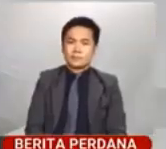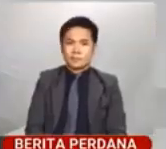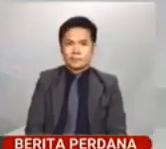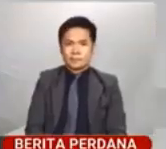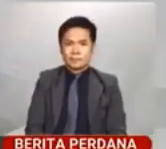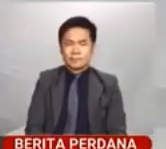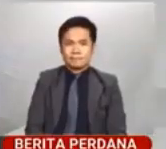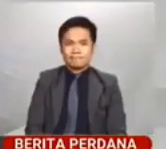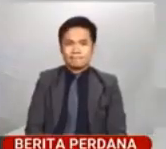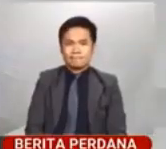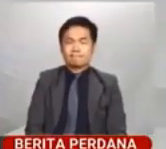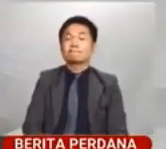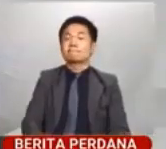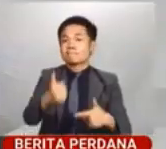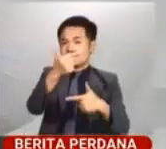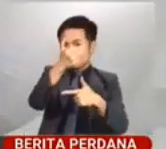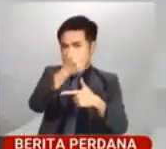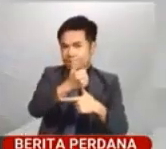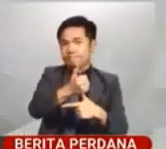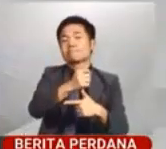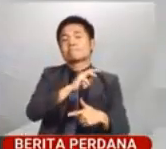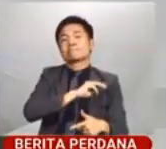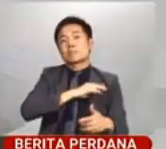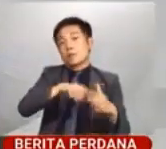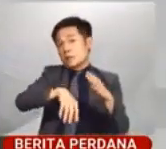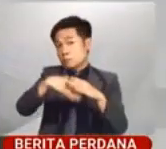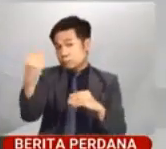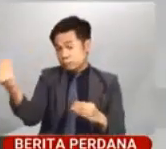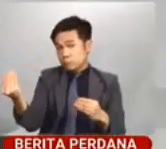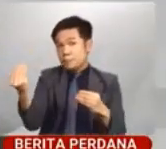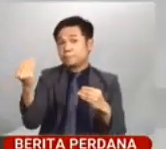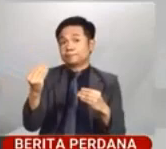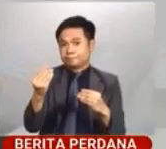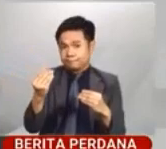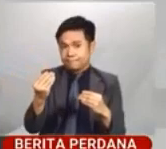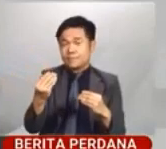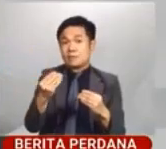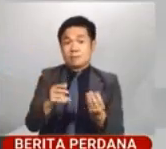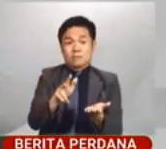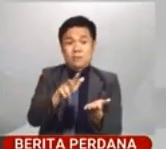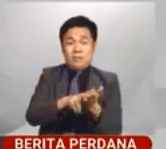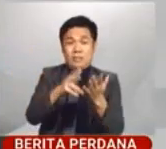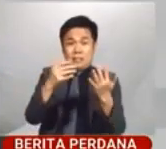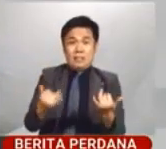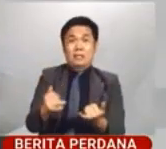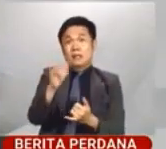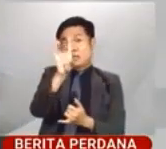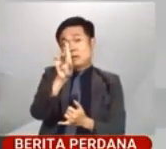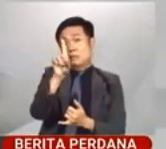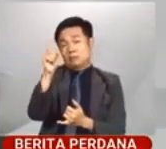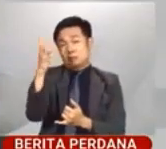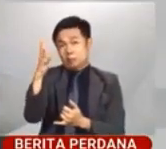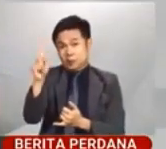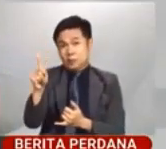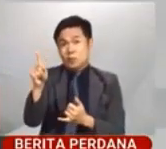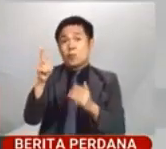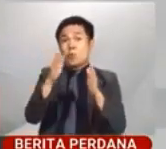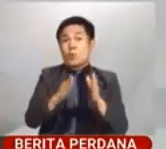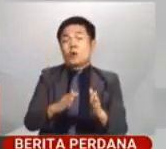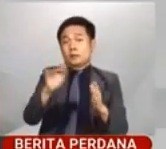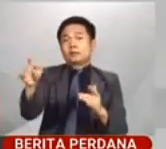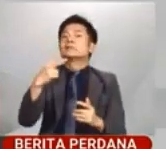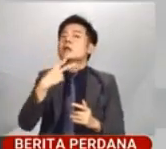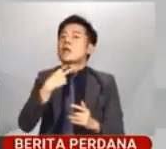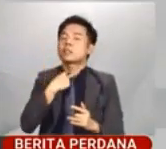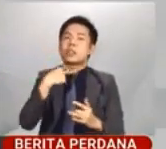b**** timbalan menteri luar Datuk Amar dentova mengesahkan 841 rakyat Malaysia terkandas di 20 negara